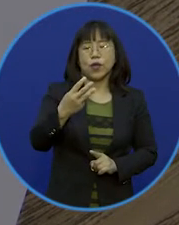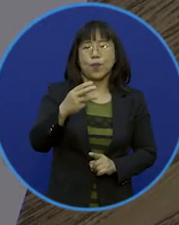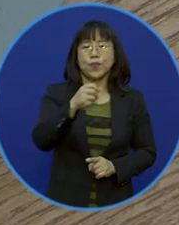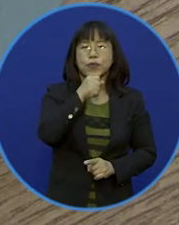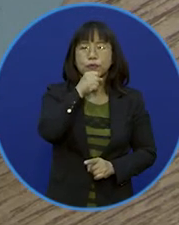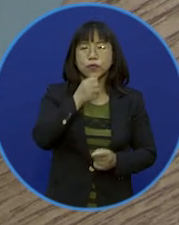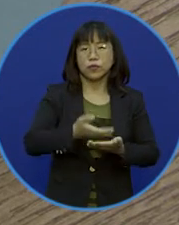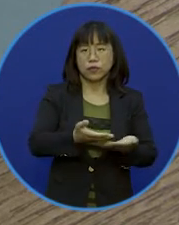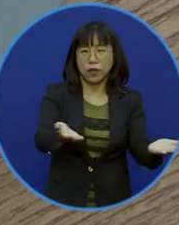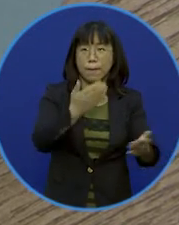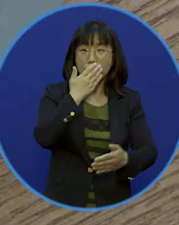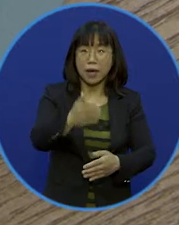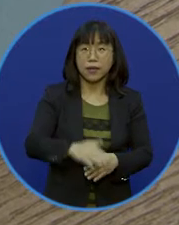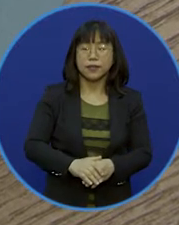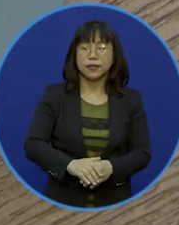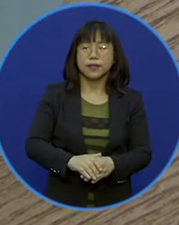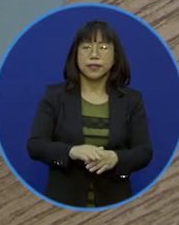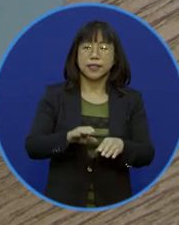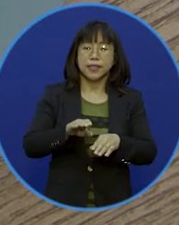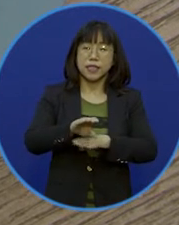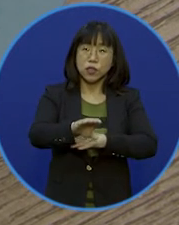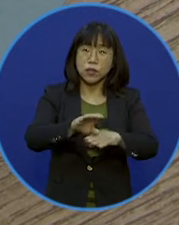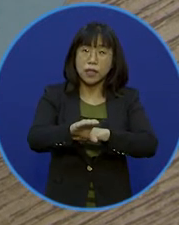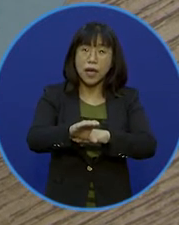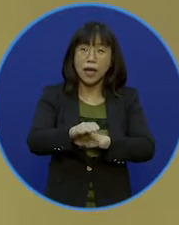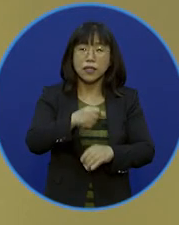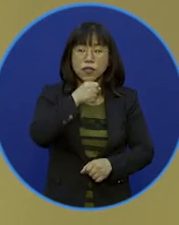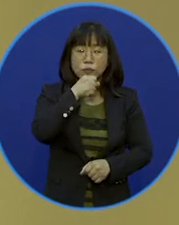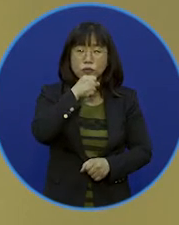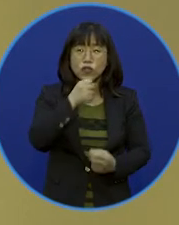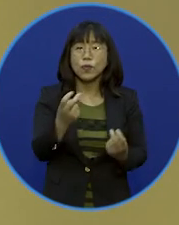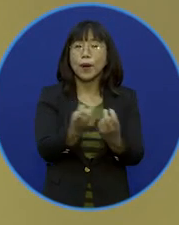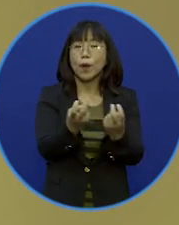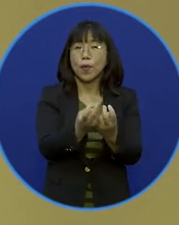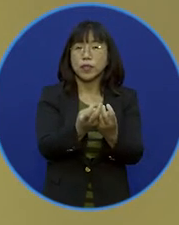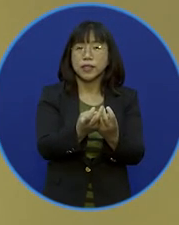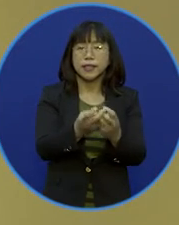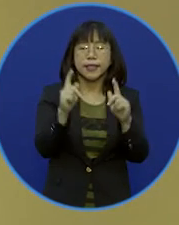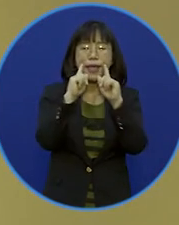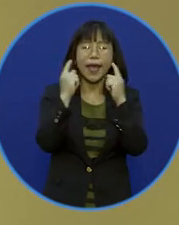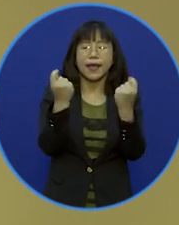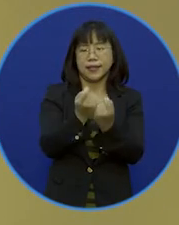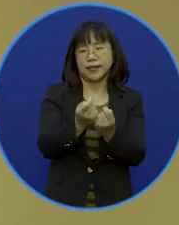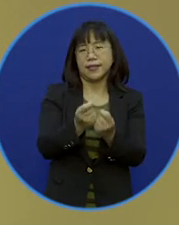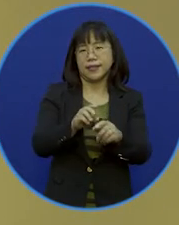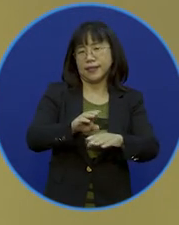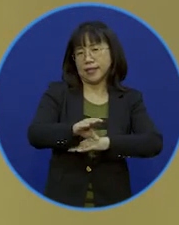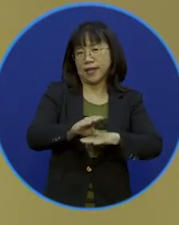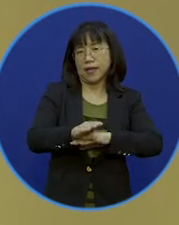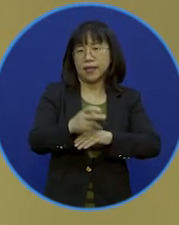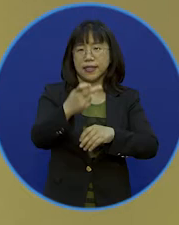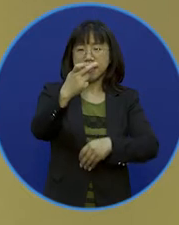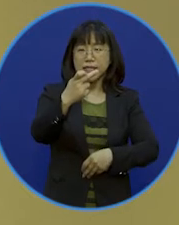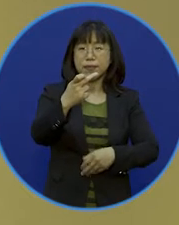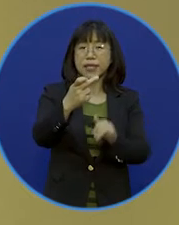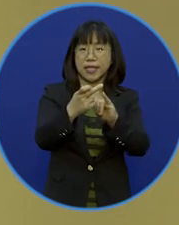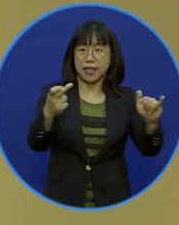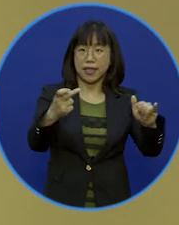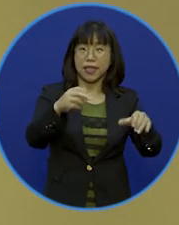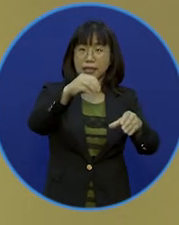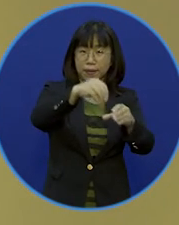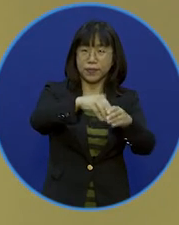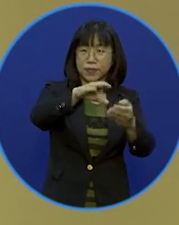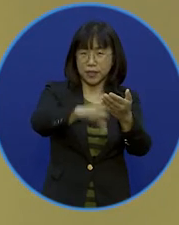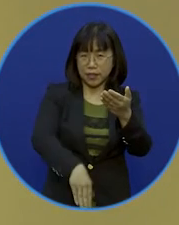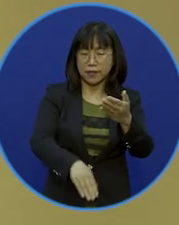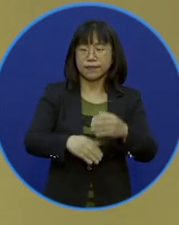3,000포인트를 적립받을 수 있습니다. 승용차 마일리지는 서울시에 등록된 비영업용 12인승 이하